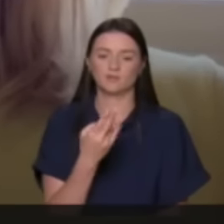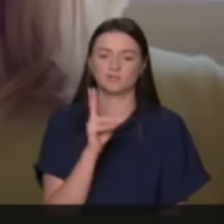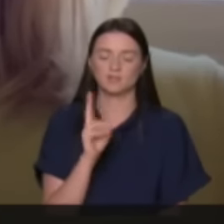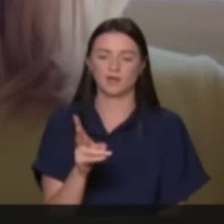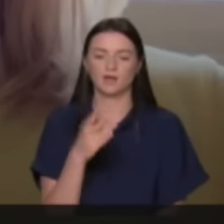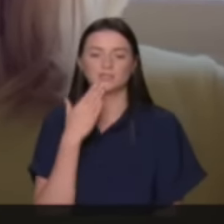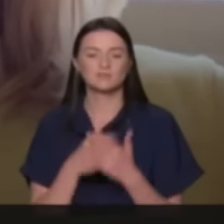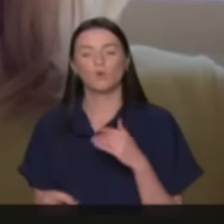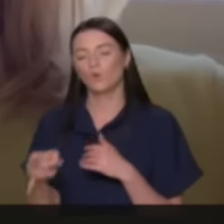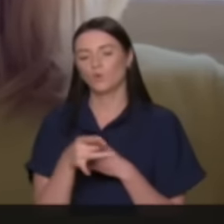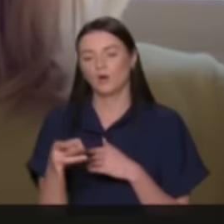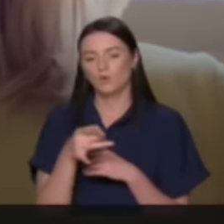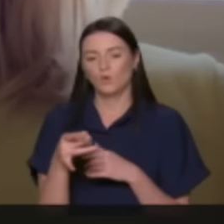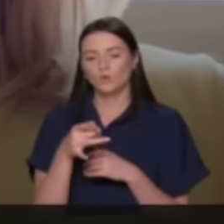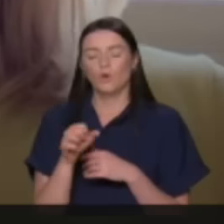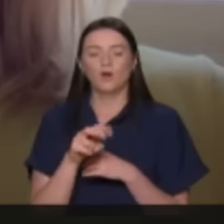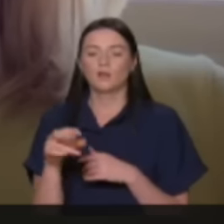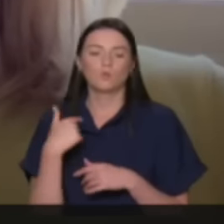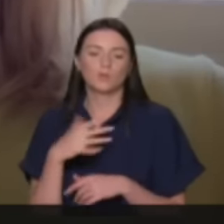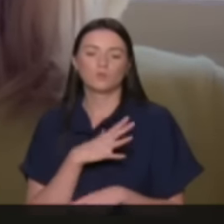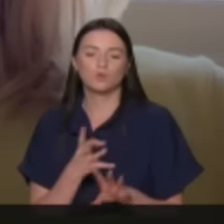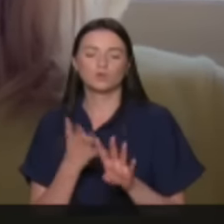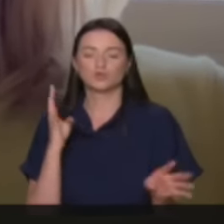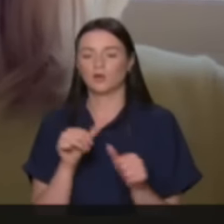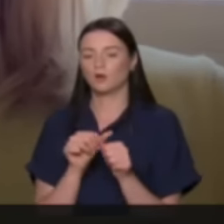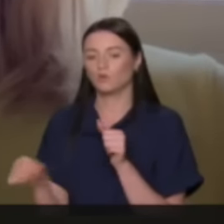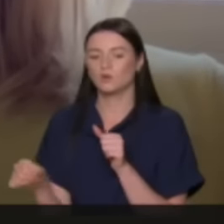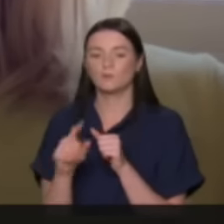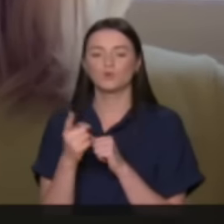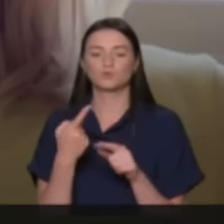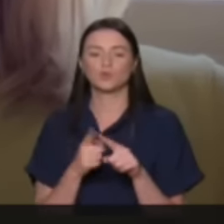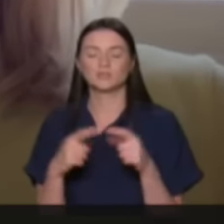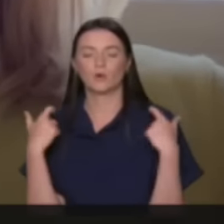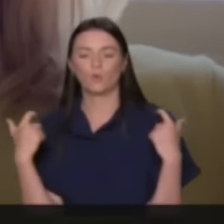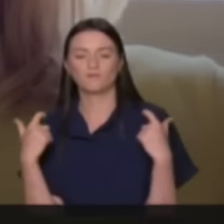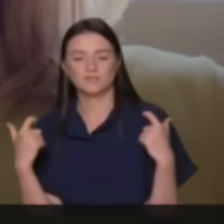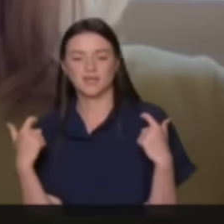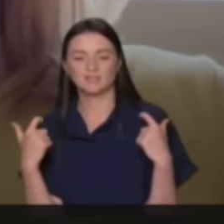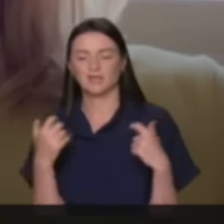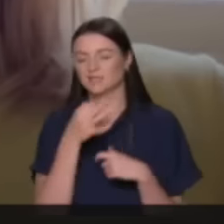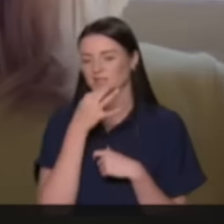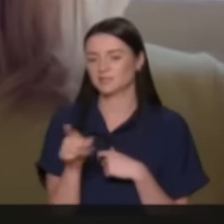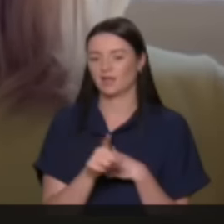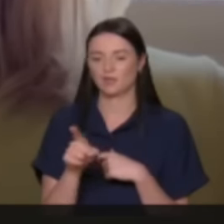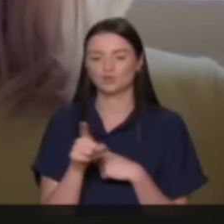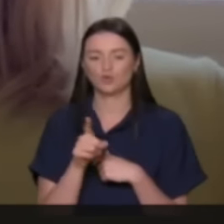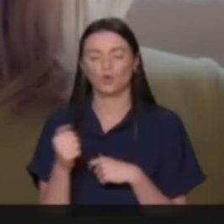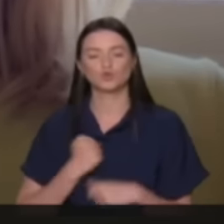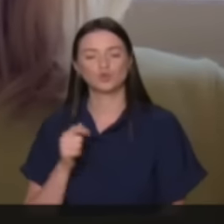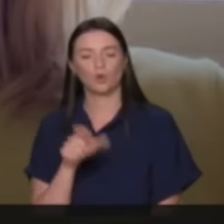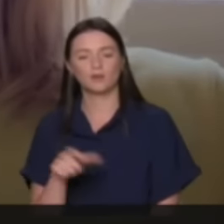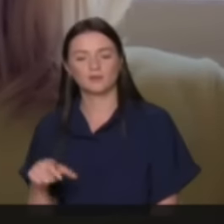свого району, але у мене була черга окрема, тому що це офіцерська. І сказали, що солдати